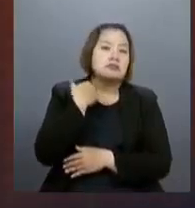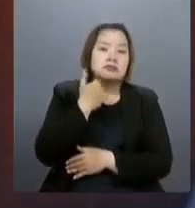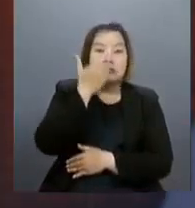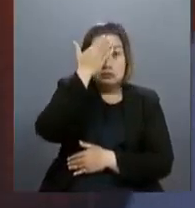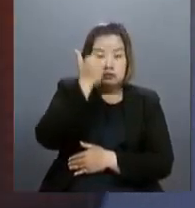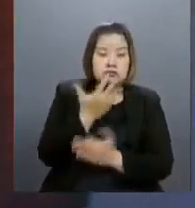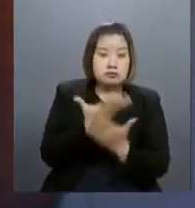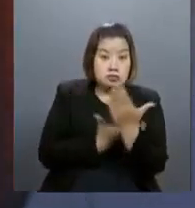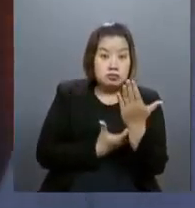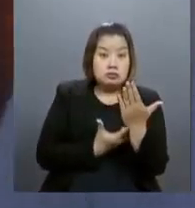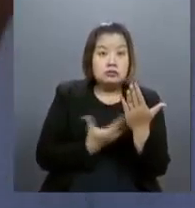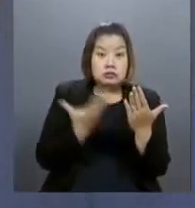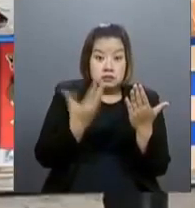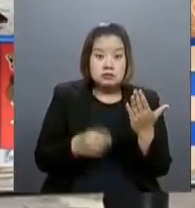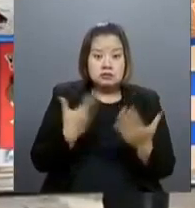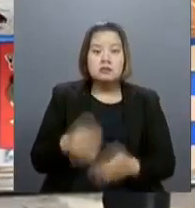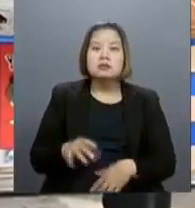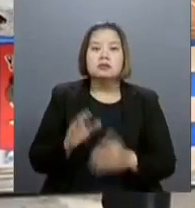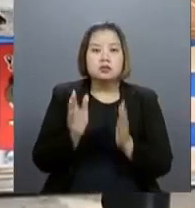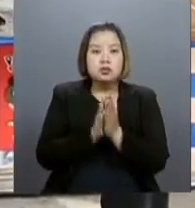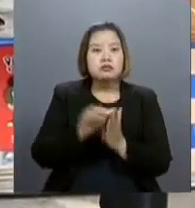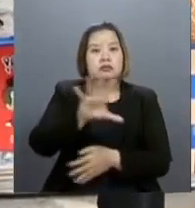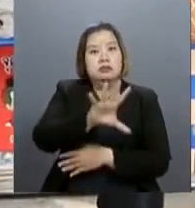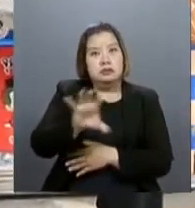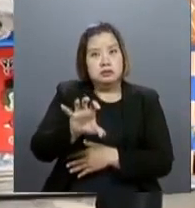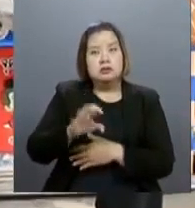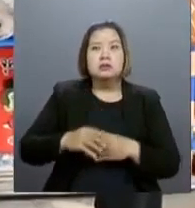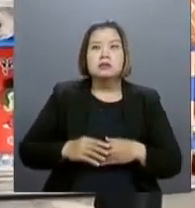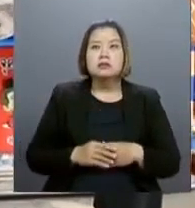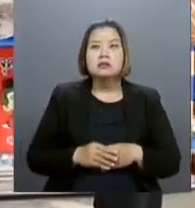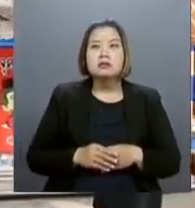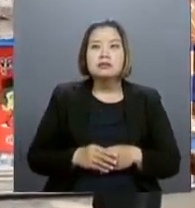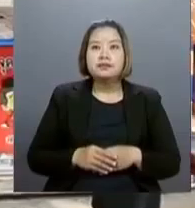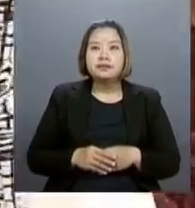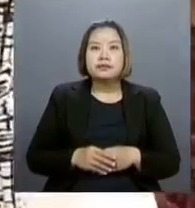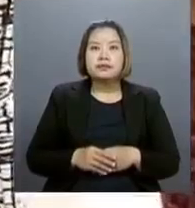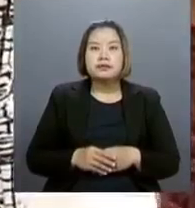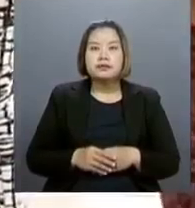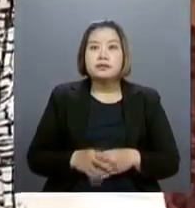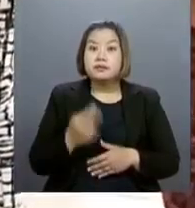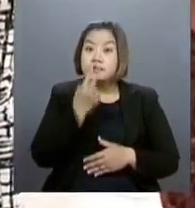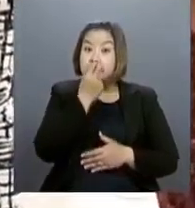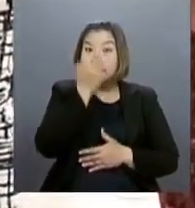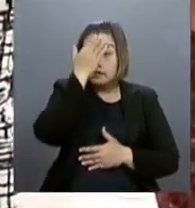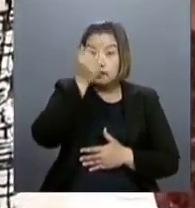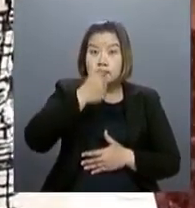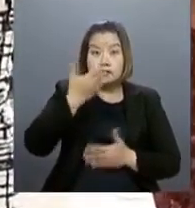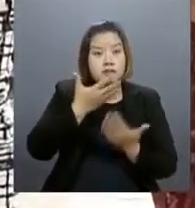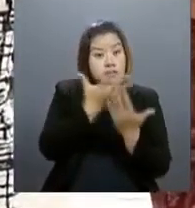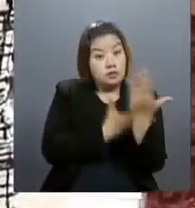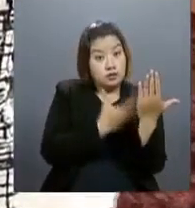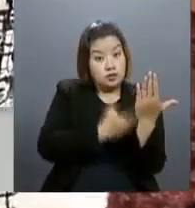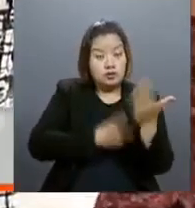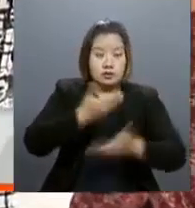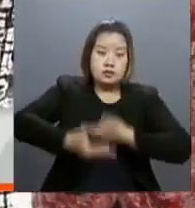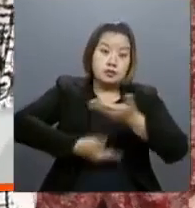งร้อยละ20เพื่อลดอัตราเสี่ยงของการขาดทุนนะคะหลังงวดที่ผ่านมานั้นเหลือสลากขายไม่ออกกว่า500คู่ค่